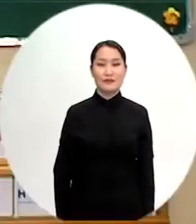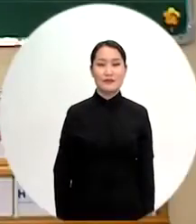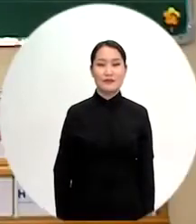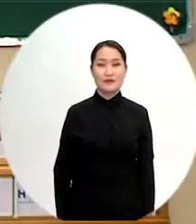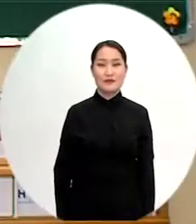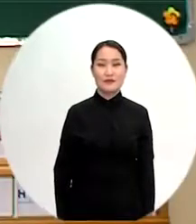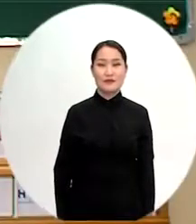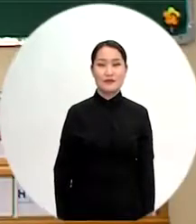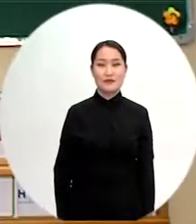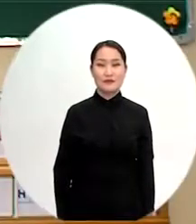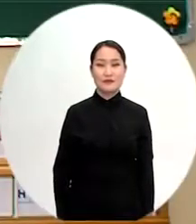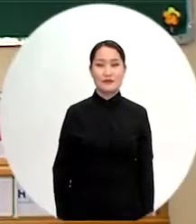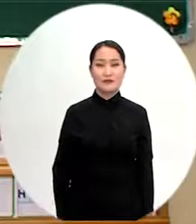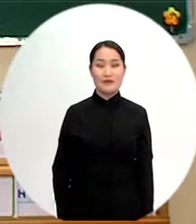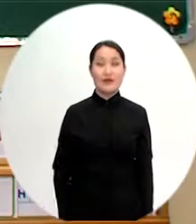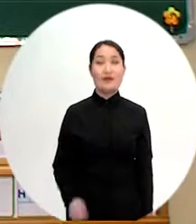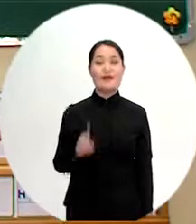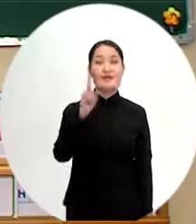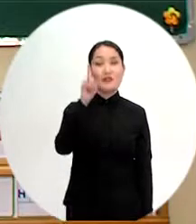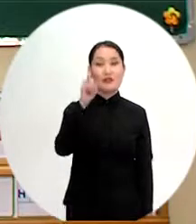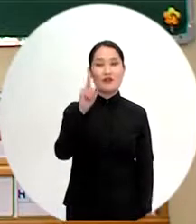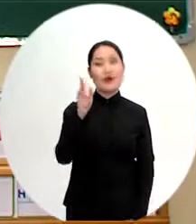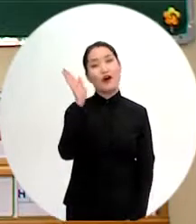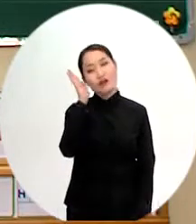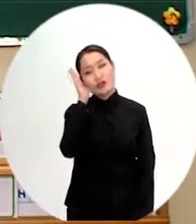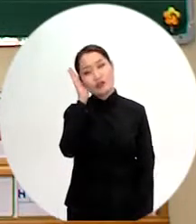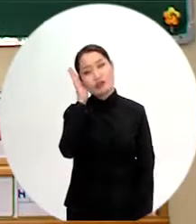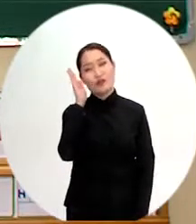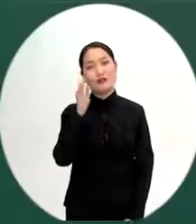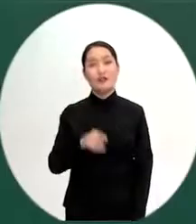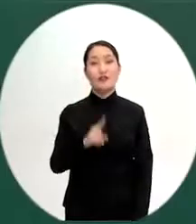Тэгвэл багш нь 1 хоногийг 1 дугуй дүрсээр төлөөлүүлж үзье.